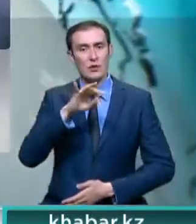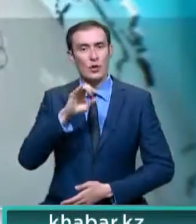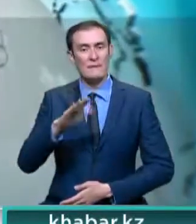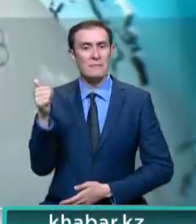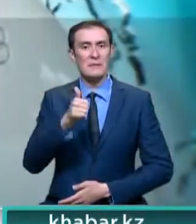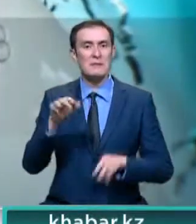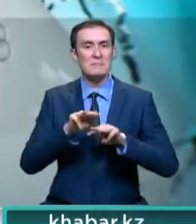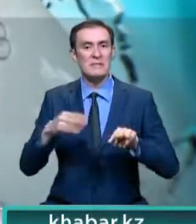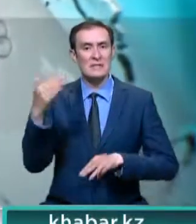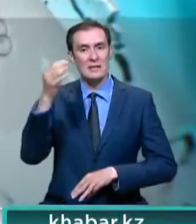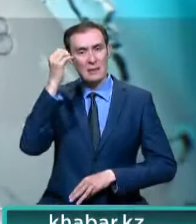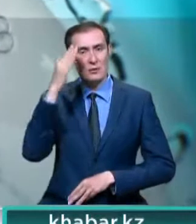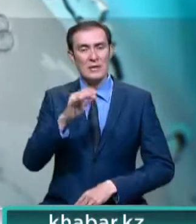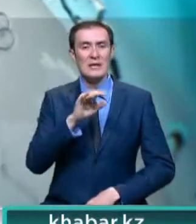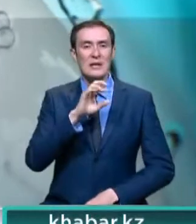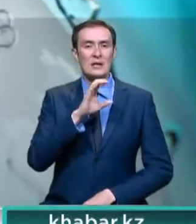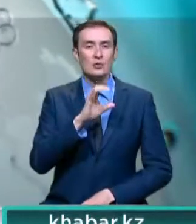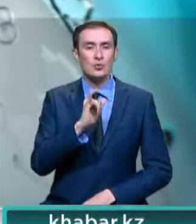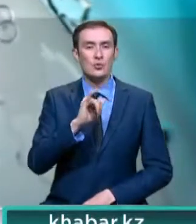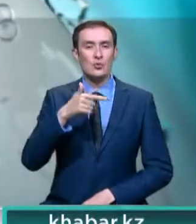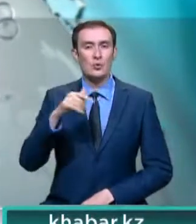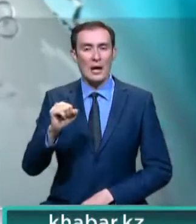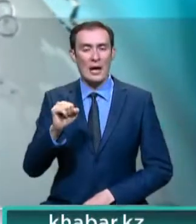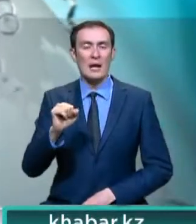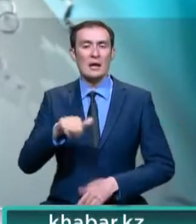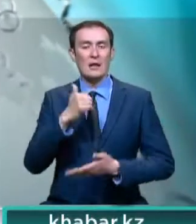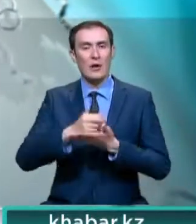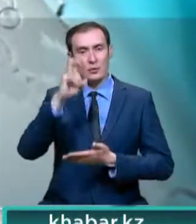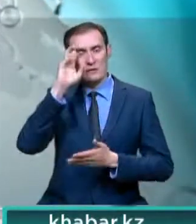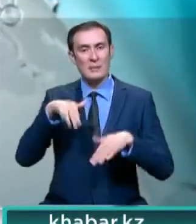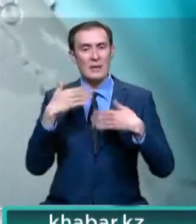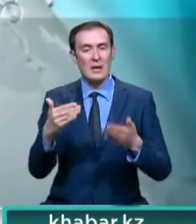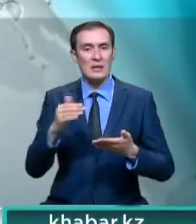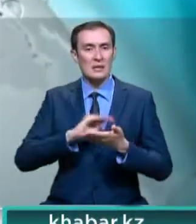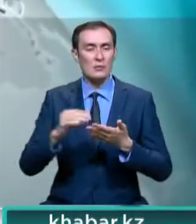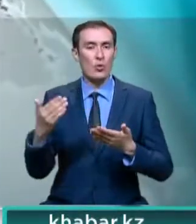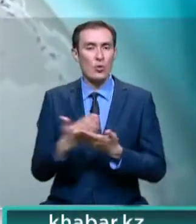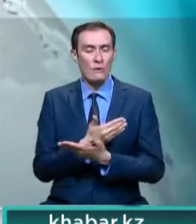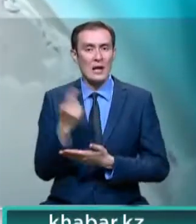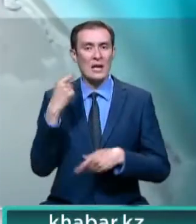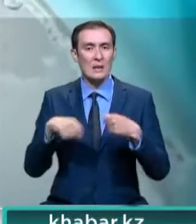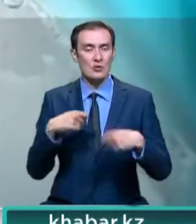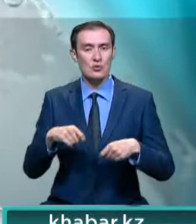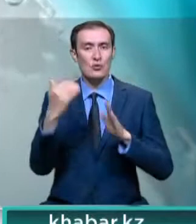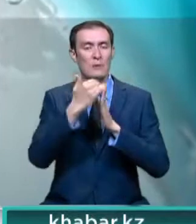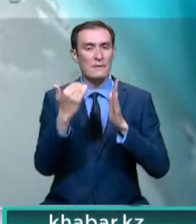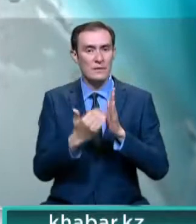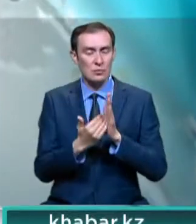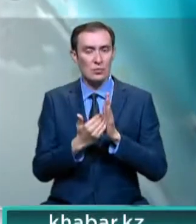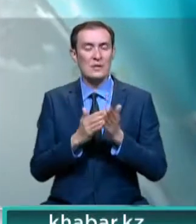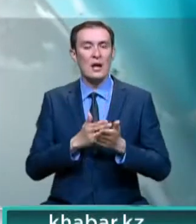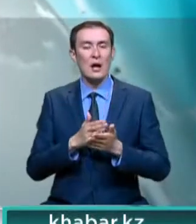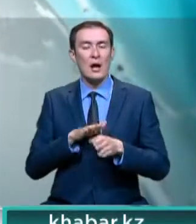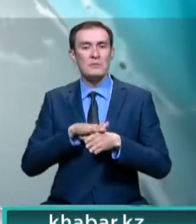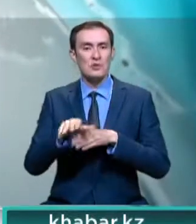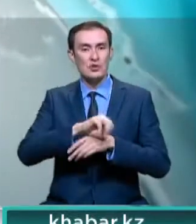и премьер-министр Японии Йошихиде Суга. Глава государства предложил разработать новую экономическую повестку с